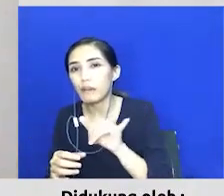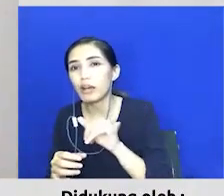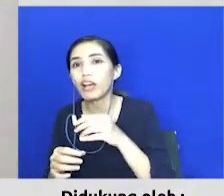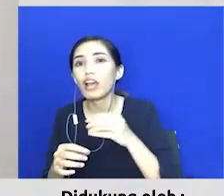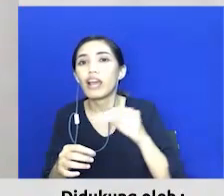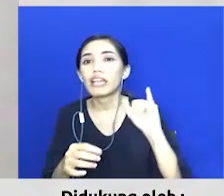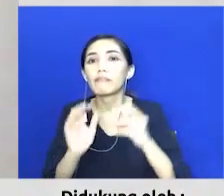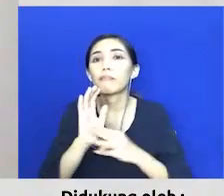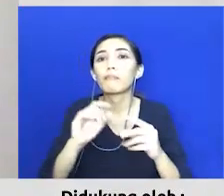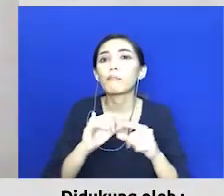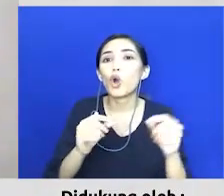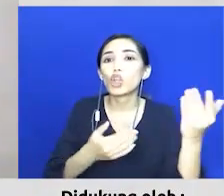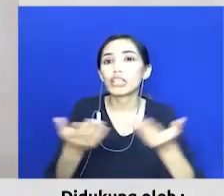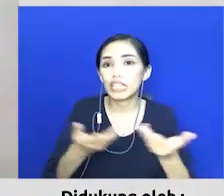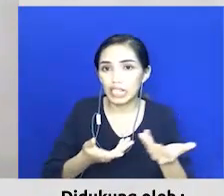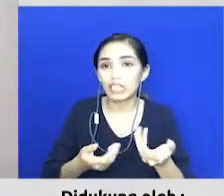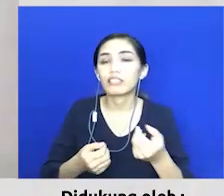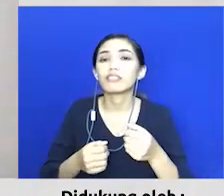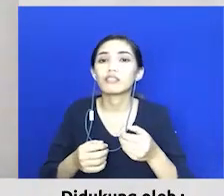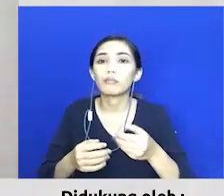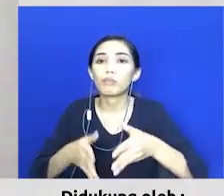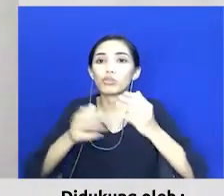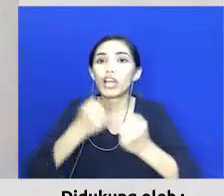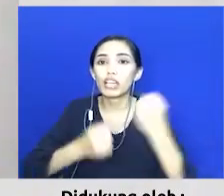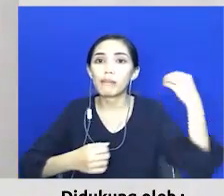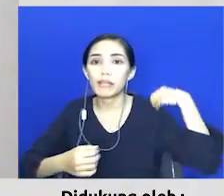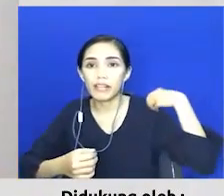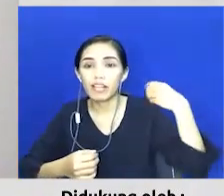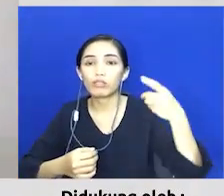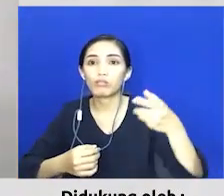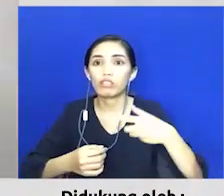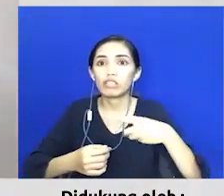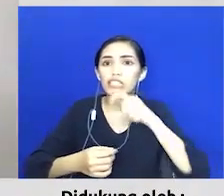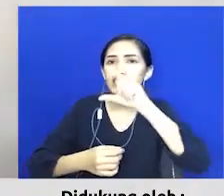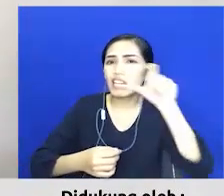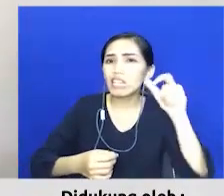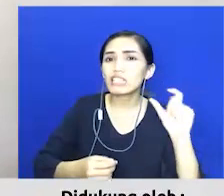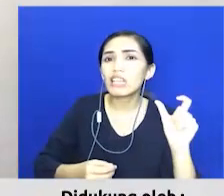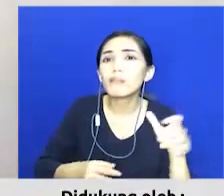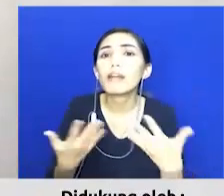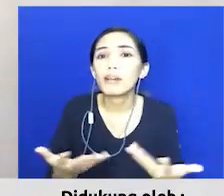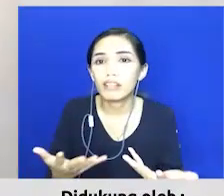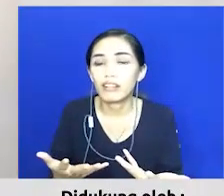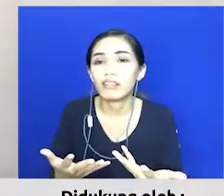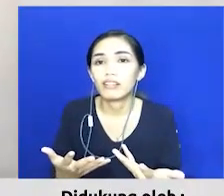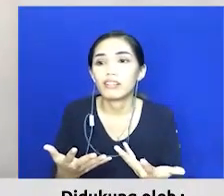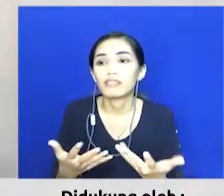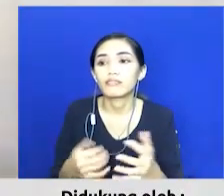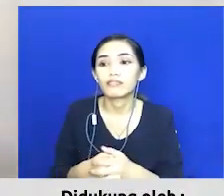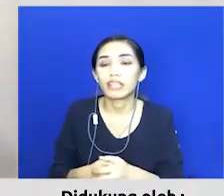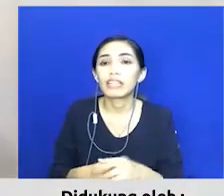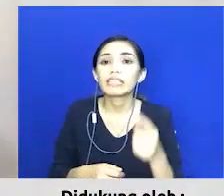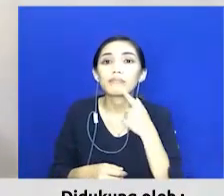importir pada saat itu, mungkin asosiasi dari Amerika dan yang lainnya, dicari caranya gitu ya, baru dicari caranya gitu,